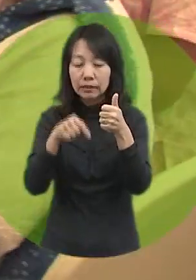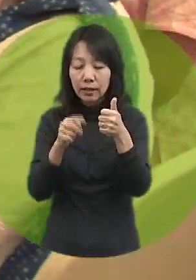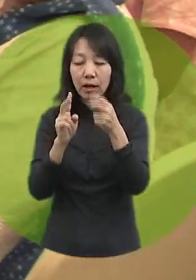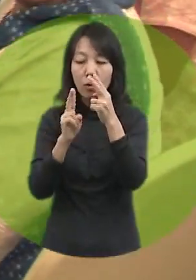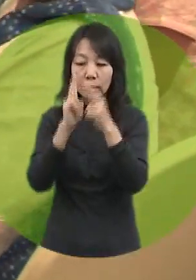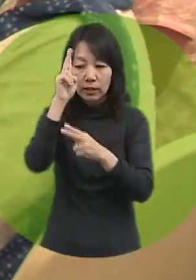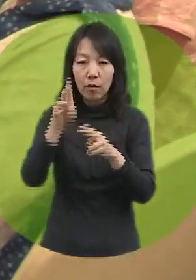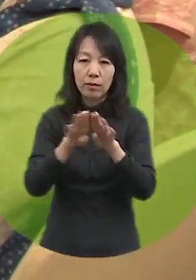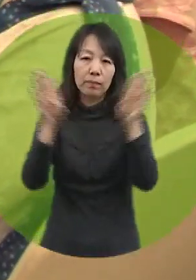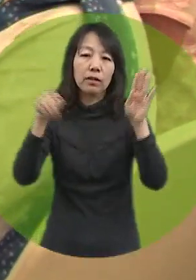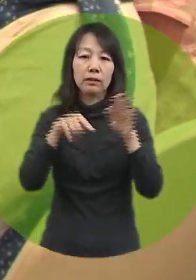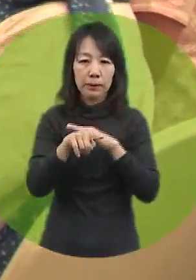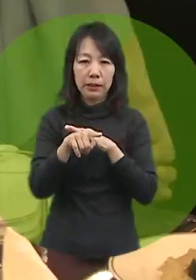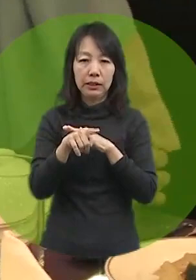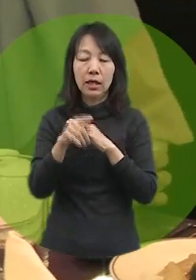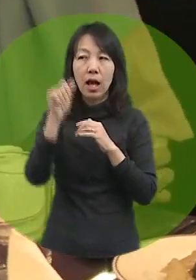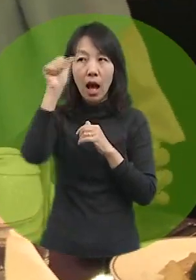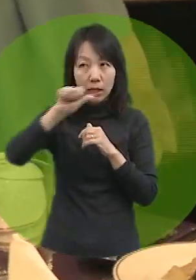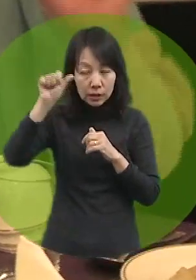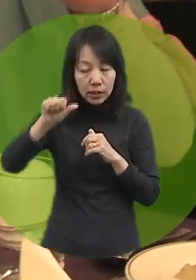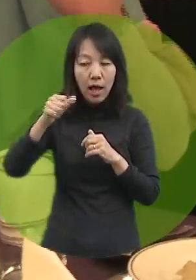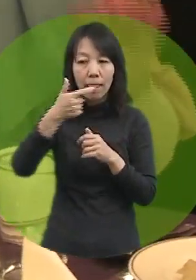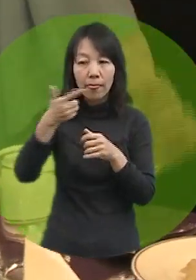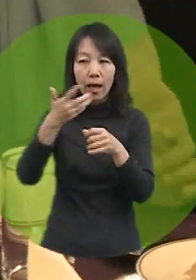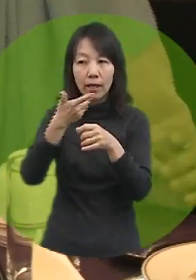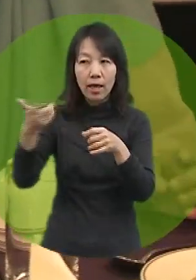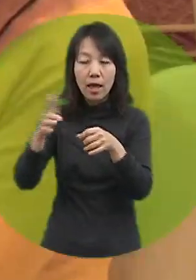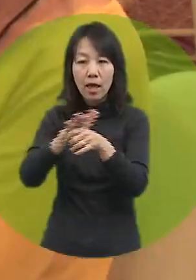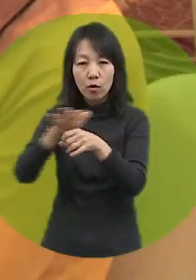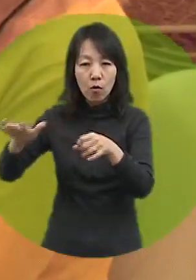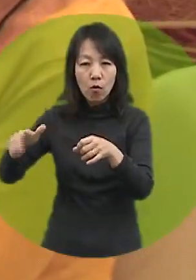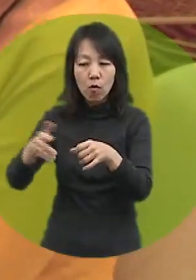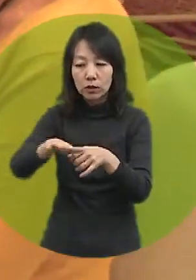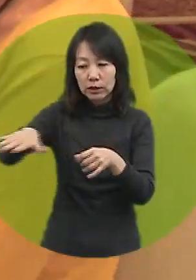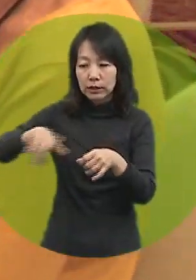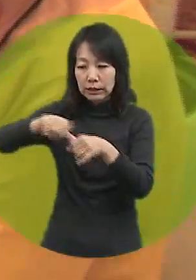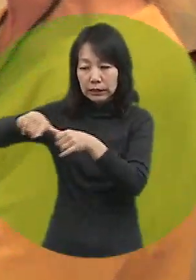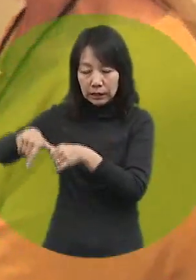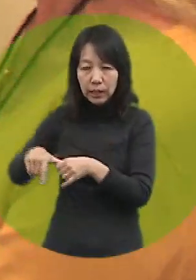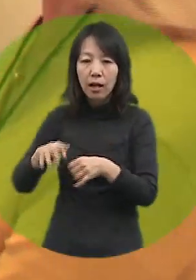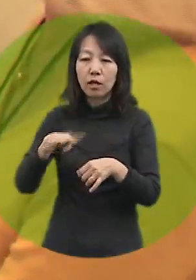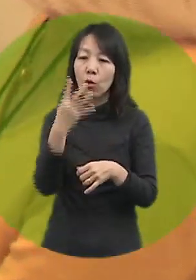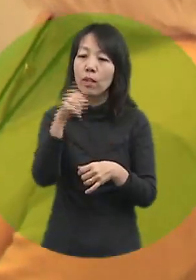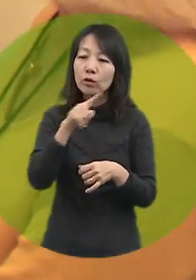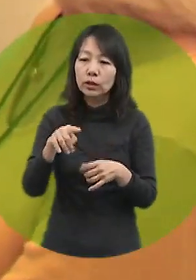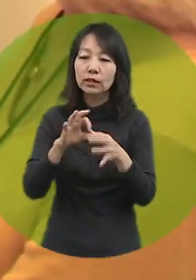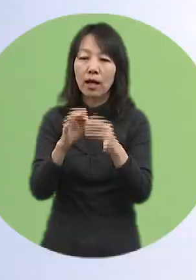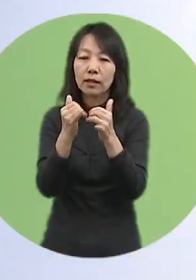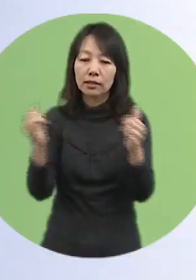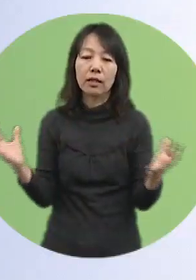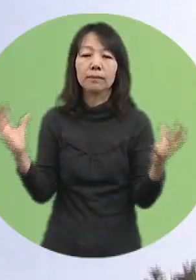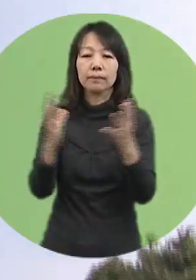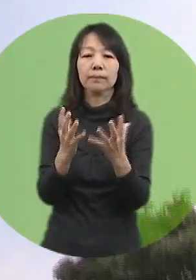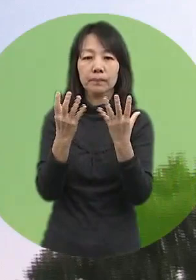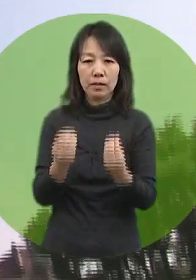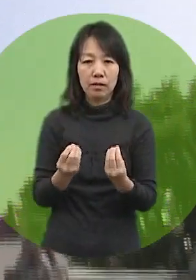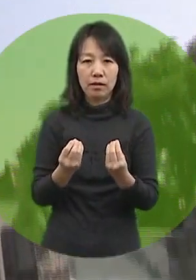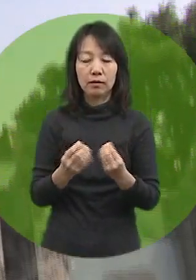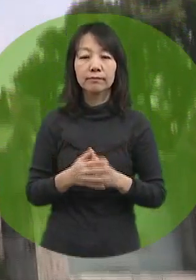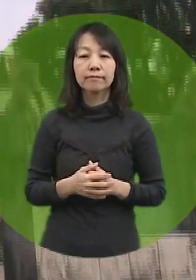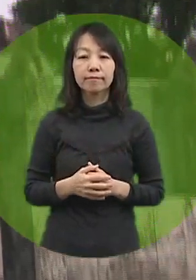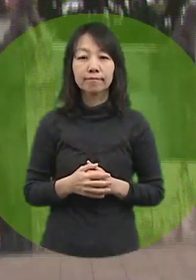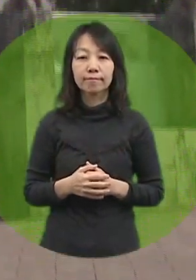アジア太平洋地域からおよそ400人の関係者が集まりました。 いやー、着い